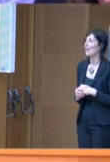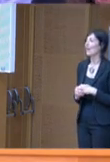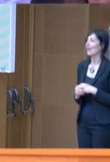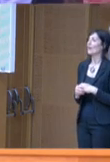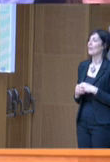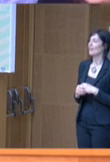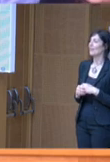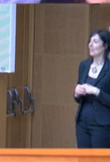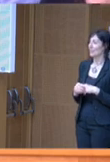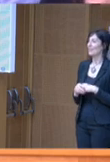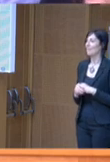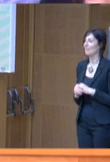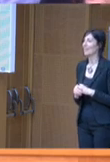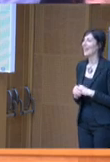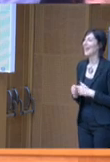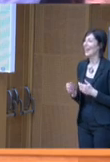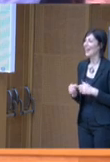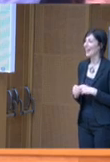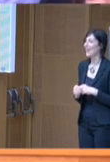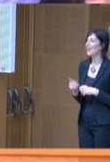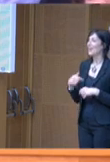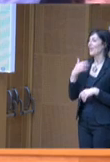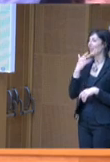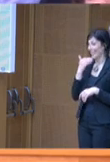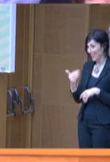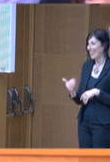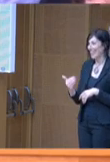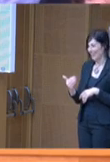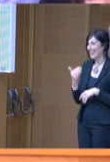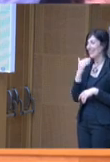particolarmente piacere, rivolgendomi e ringraziando